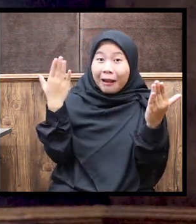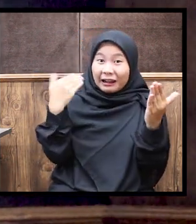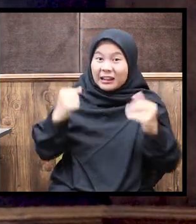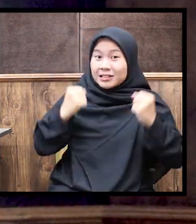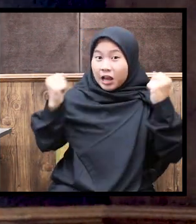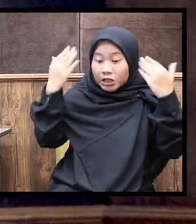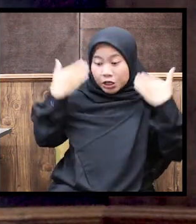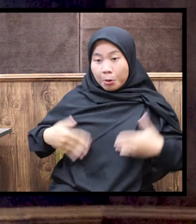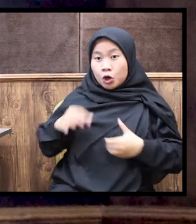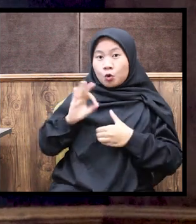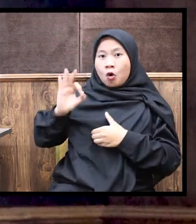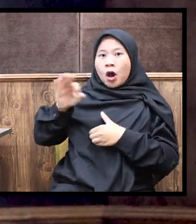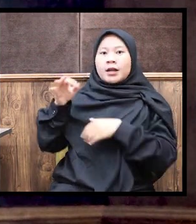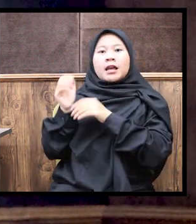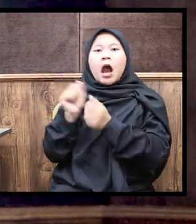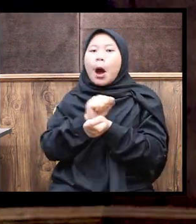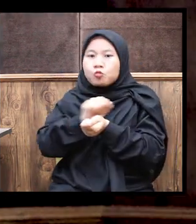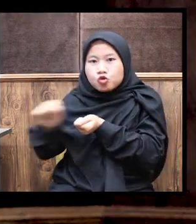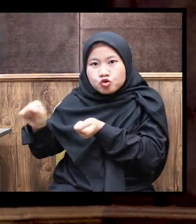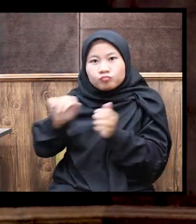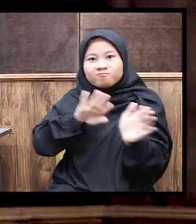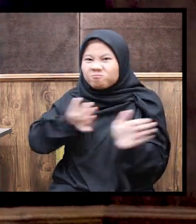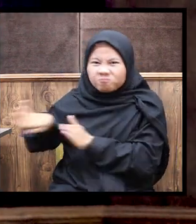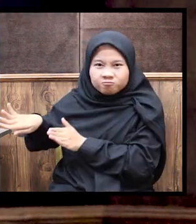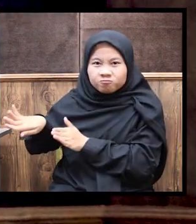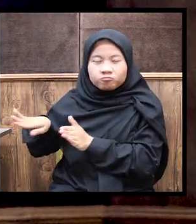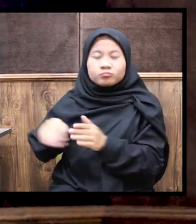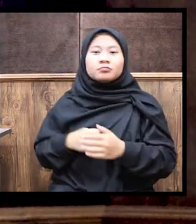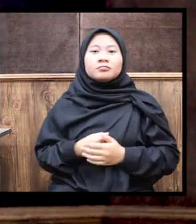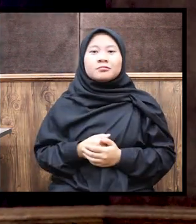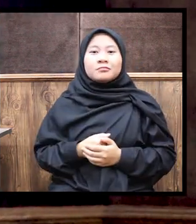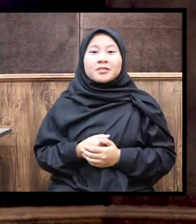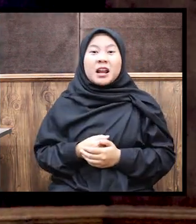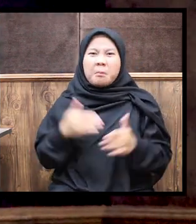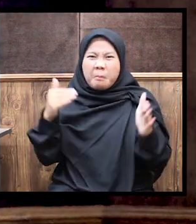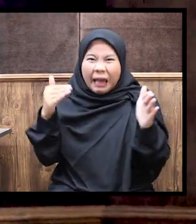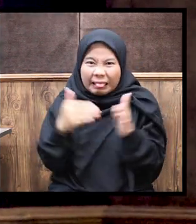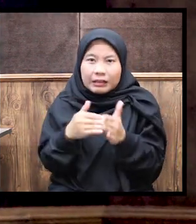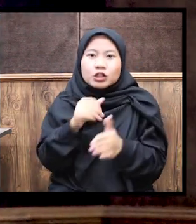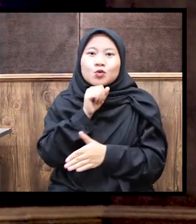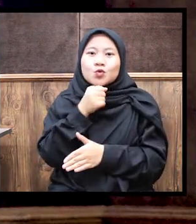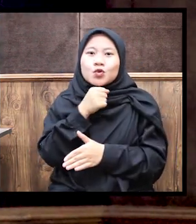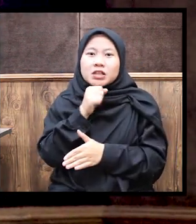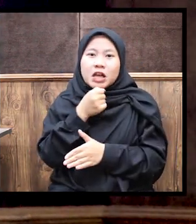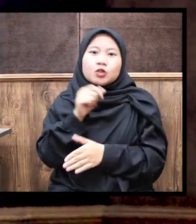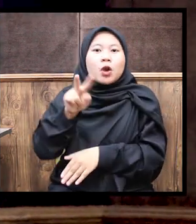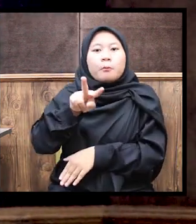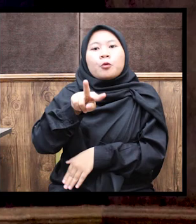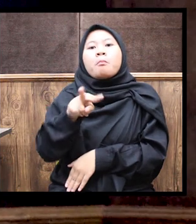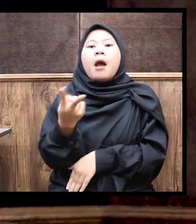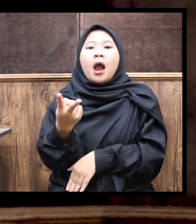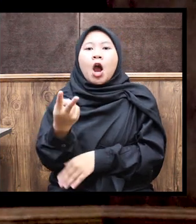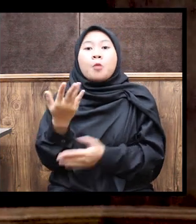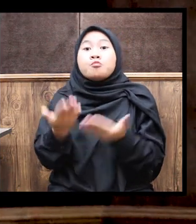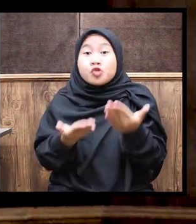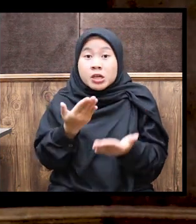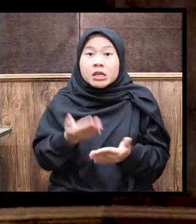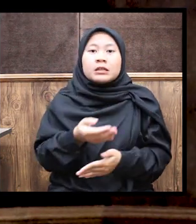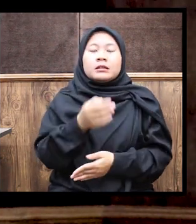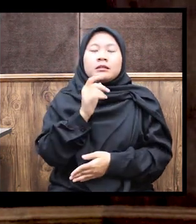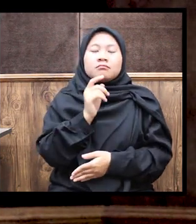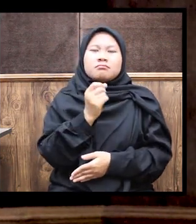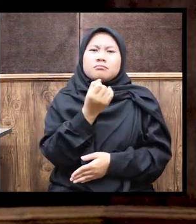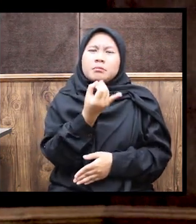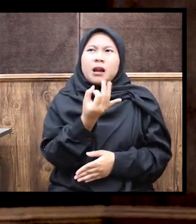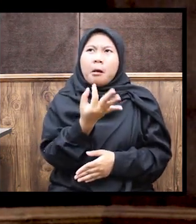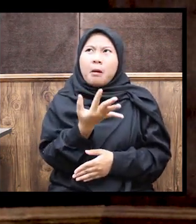sudah untuk bagi perusahaan kemudian usianya juga kita sudah mundurkan untuk beberapa perusahaan memang sudah